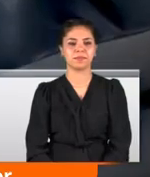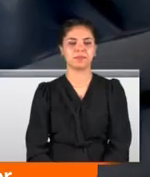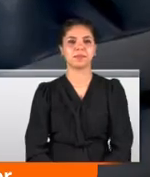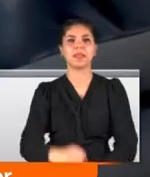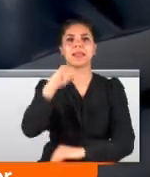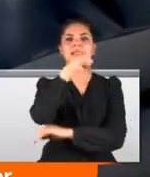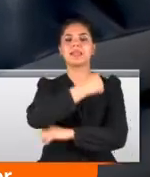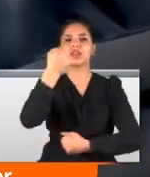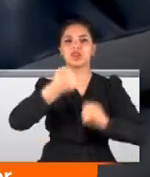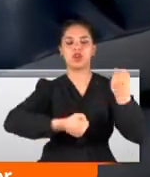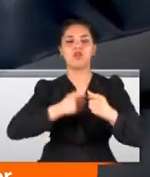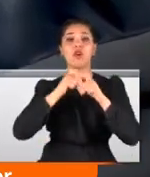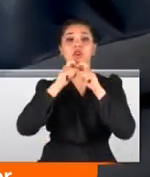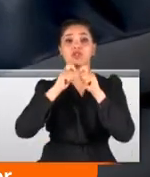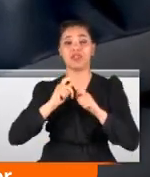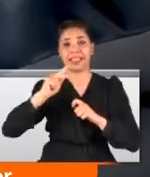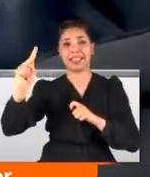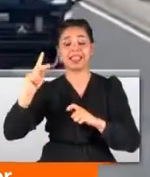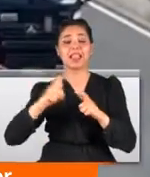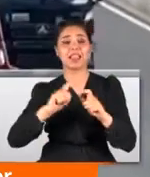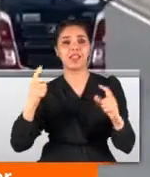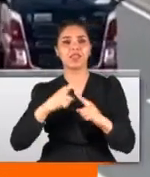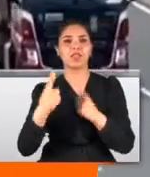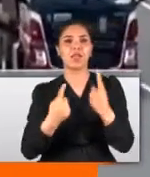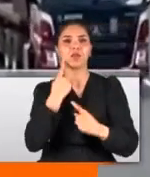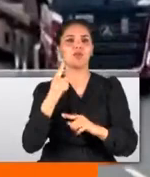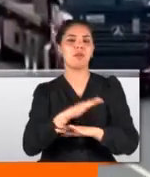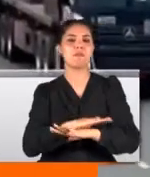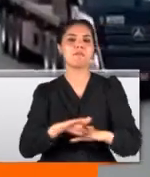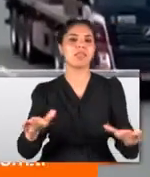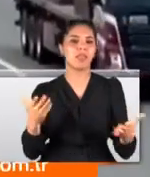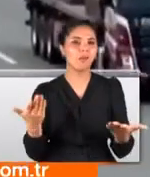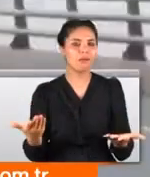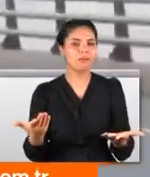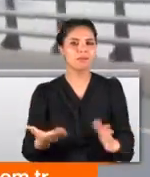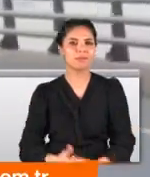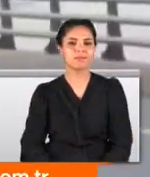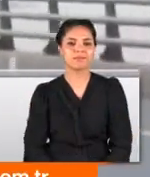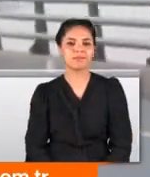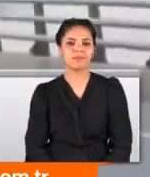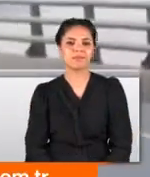Tır şoförlüğü Çin'in geliştirdiği teknolojiyle tarih oluyor.